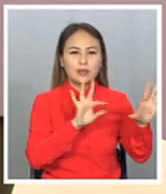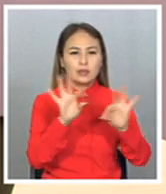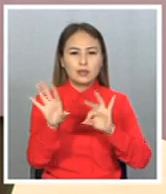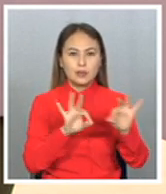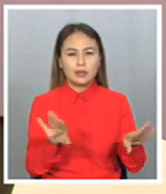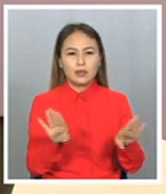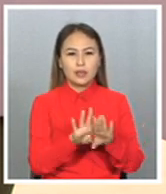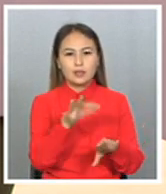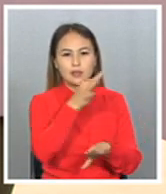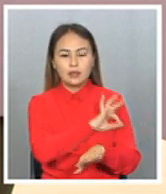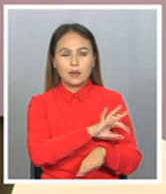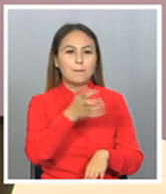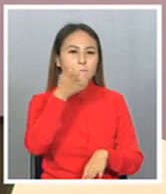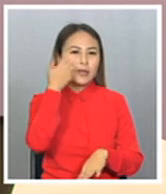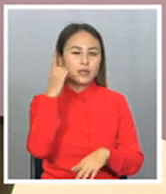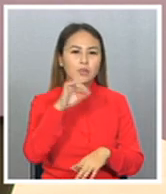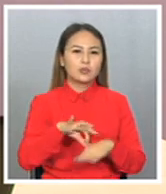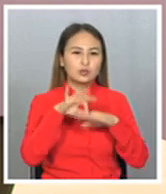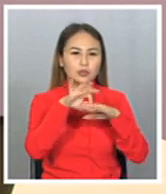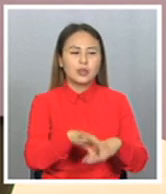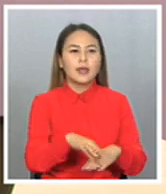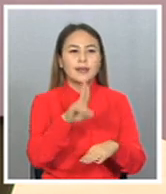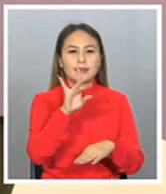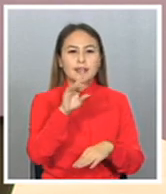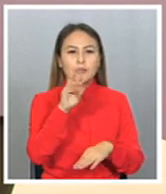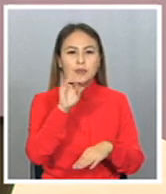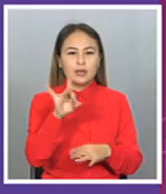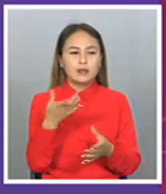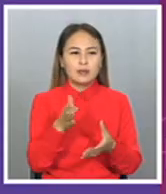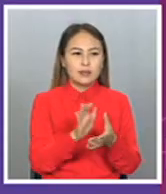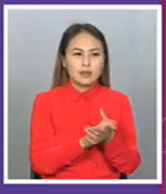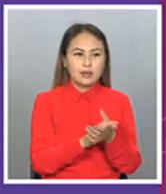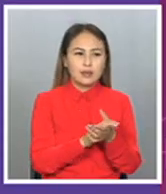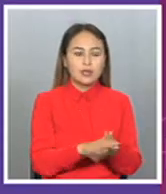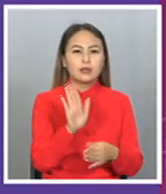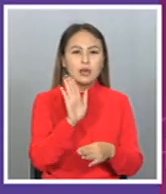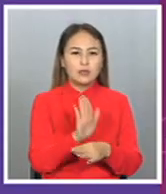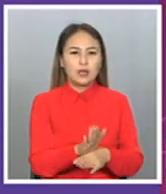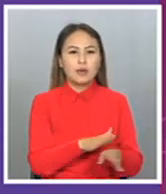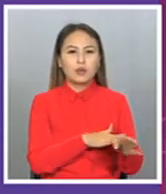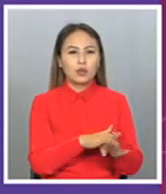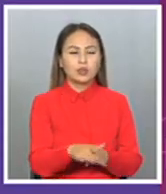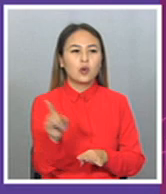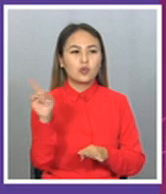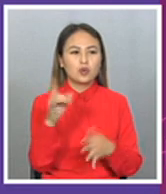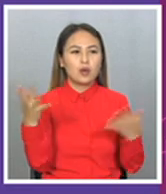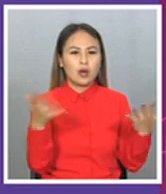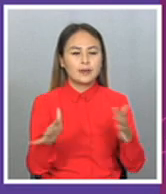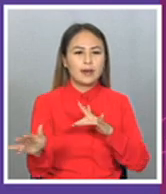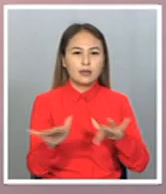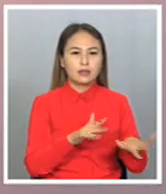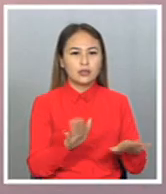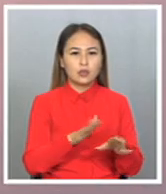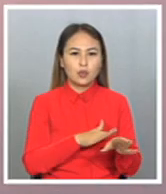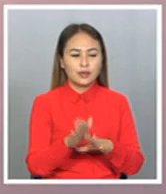қасиетін пайдалану үшін дескриптормен танысайық. Яғни, тапсырманы орындау үшін қандай әрекеттер